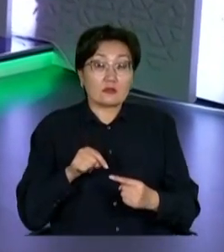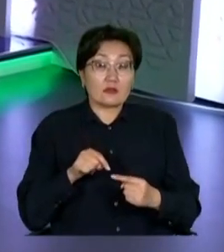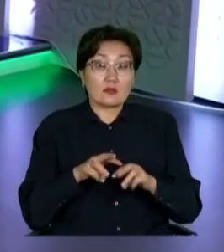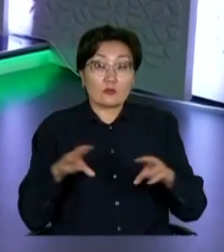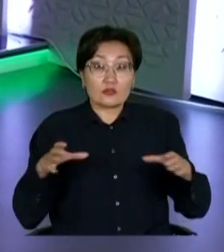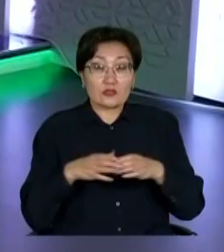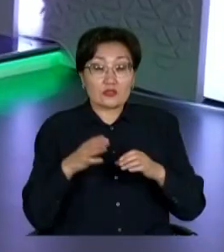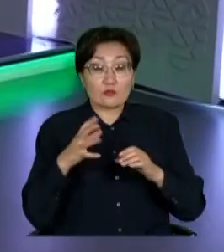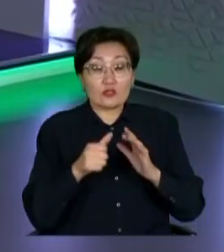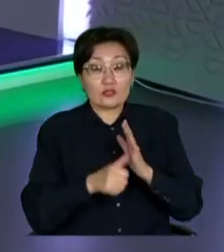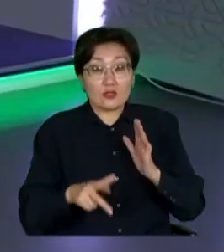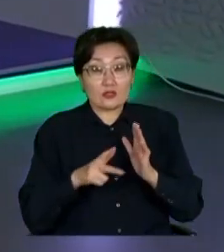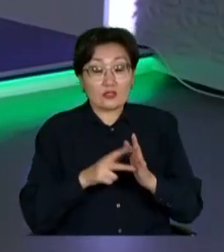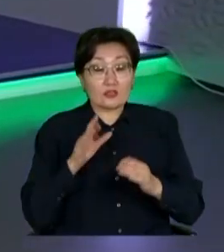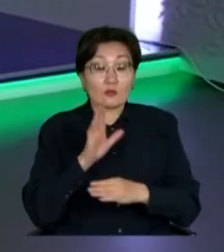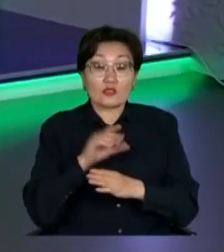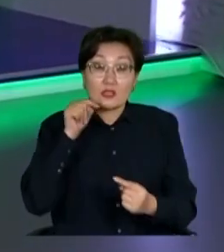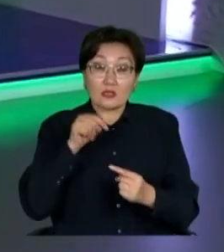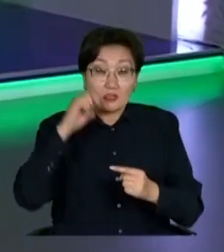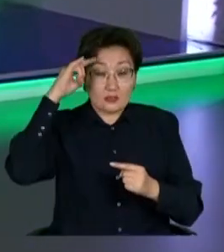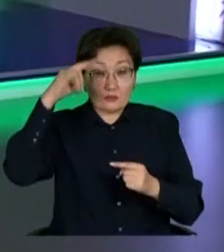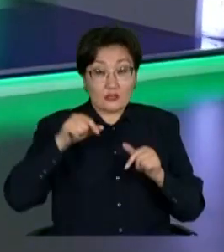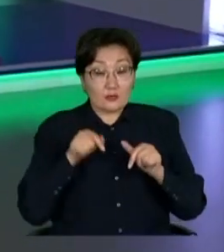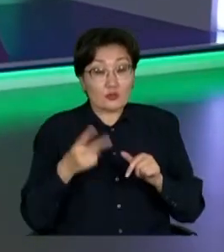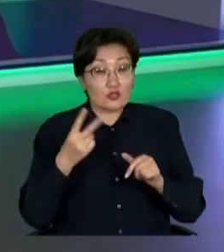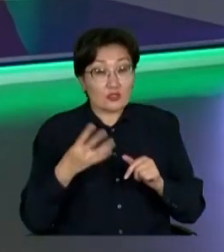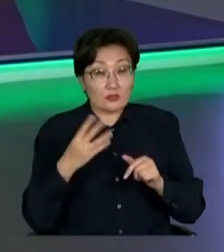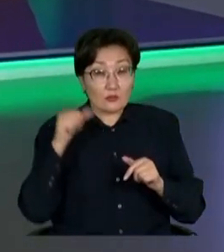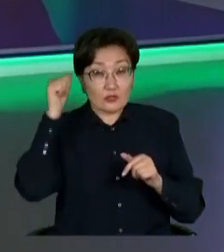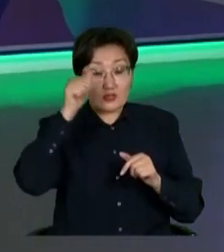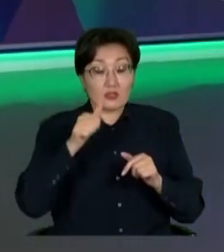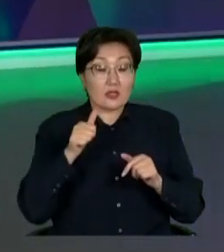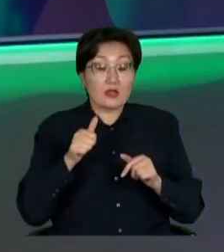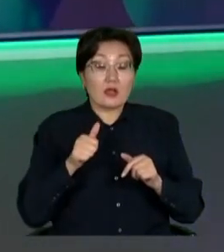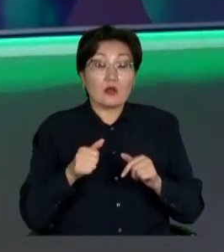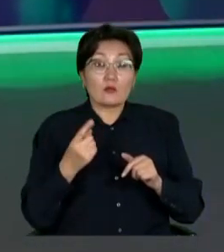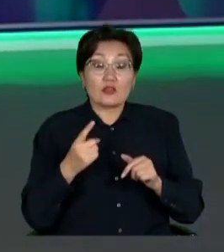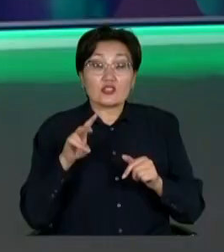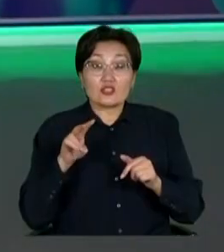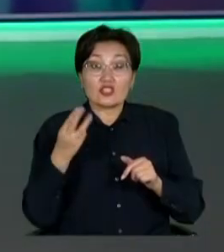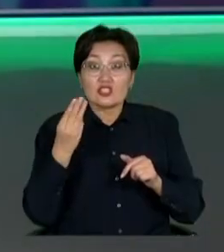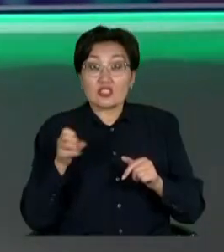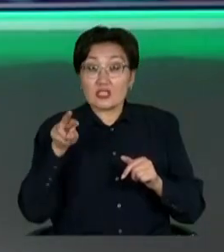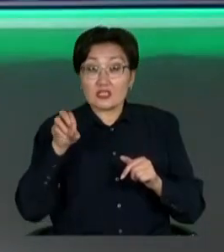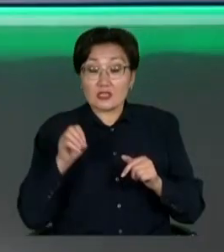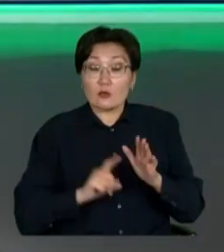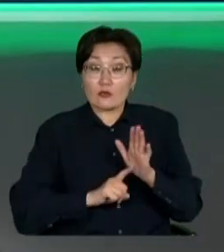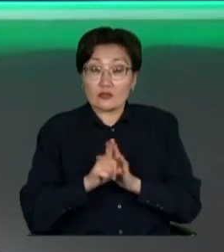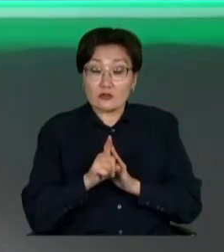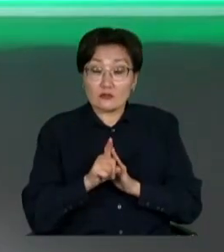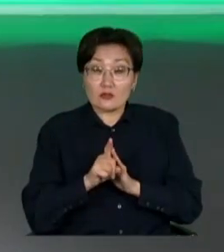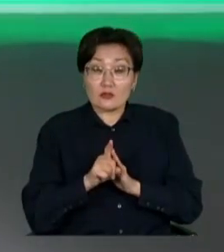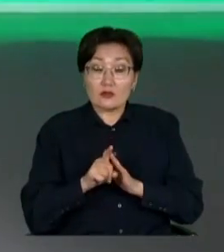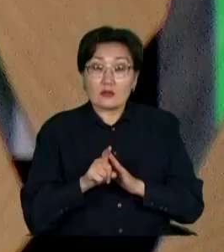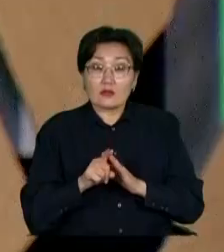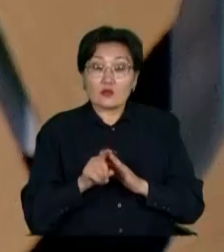үкіметтің 568 қаулысында сәйкес Қазақстанда 2024 жылдан жаңа айтып отқан 1 шілдеден бастап өндірілген дәрілік заттар